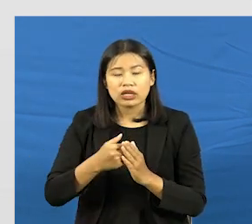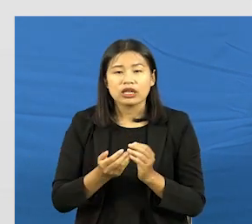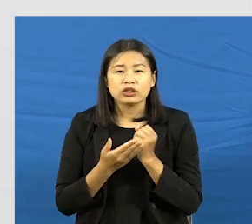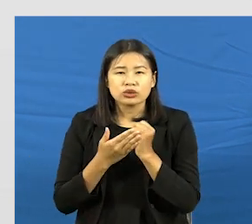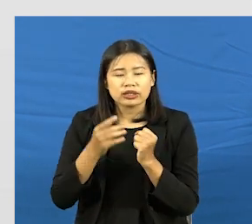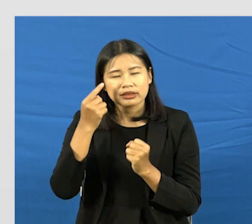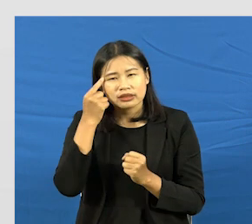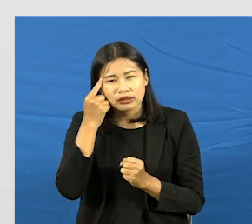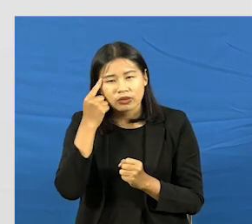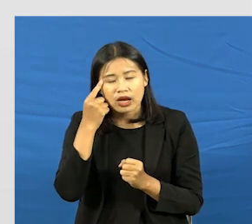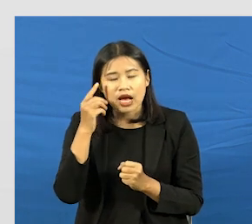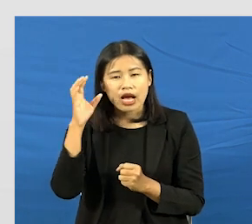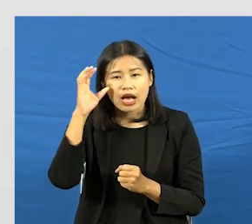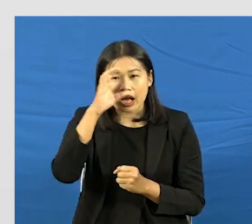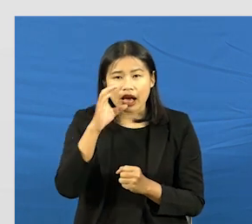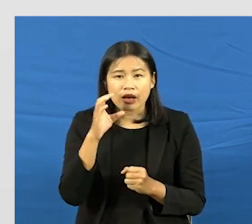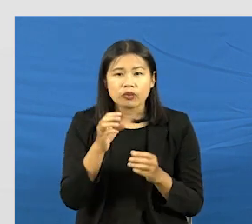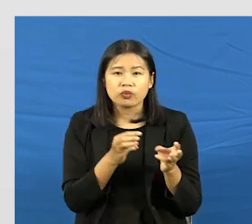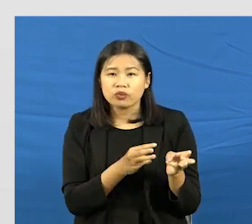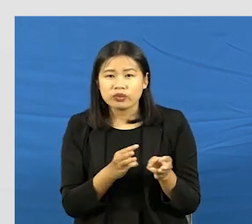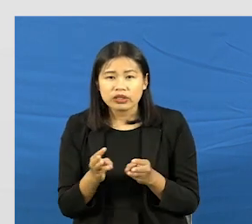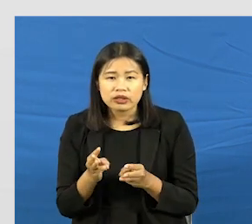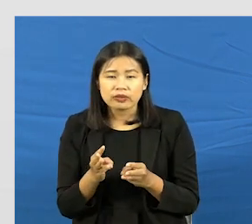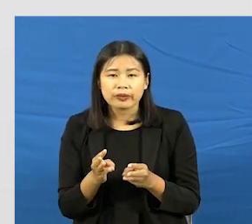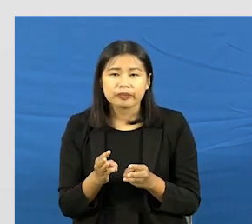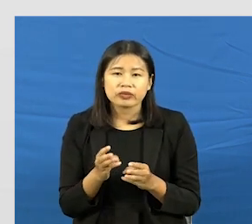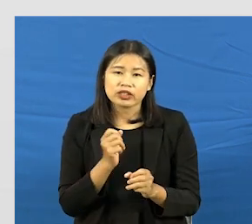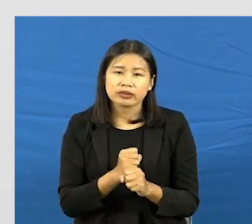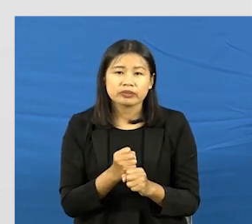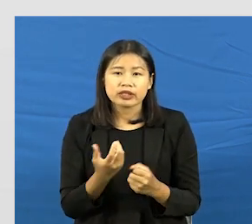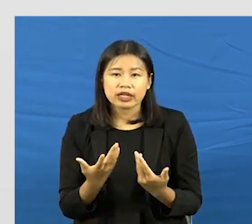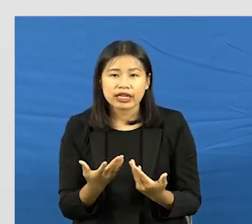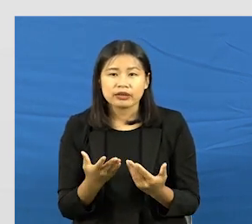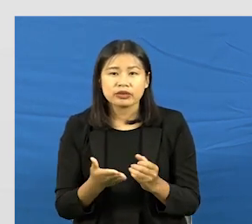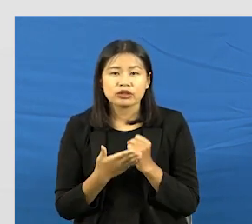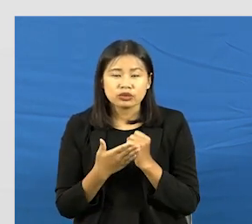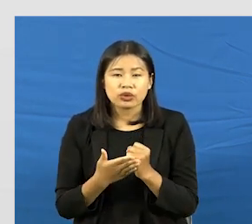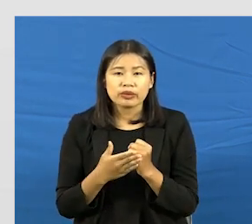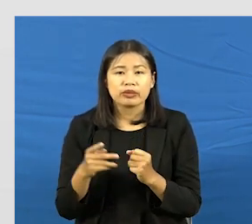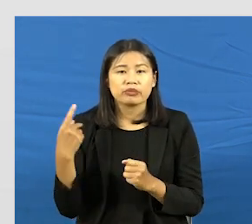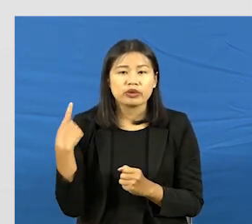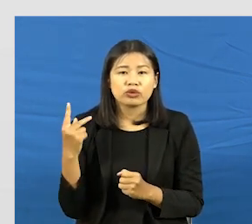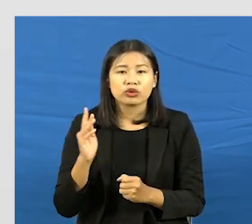านี้นะเพื่อเป็นประโยชน์ให้กับนักศึกษาเองนะฮะ